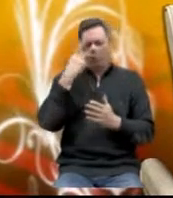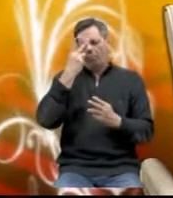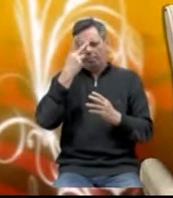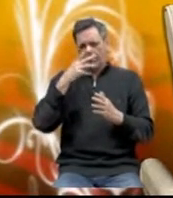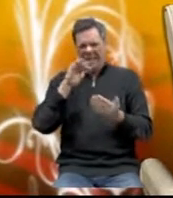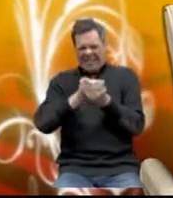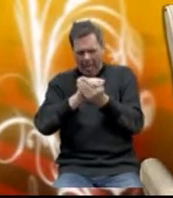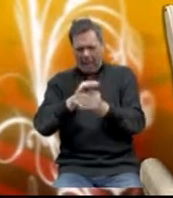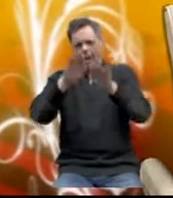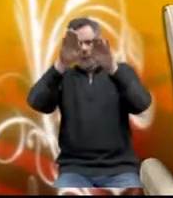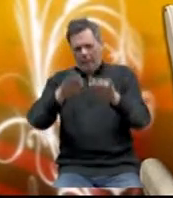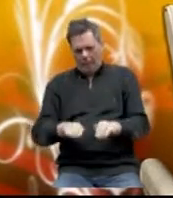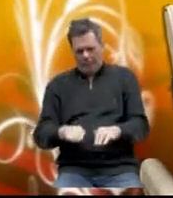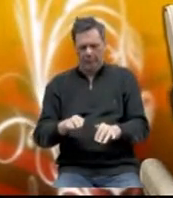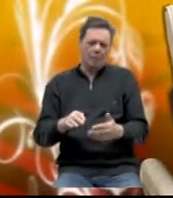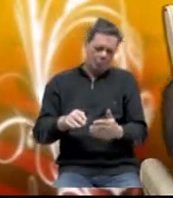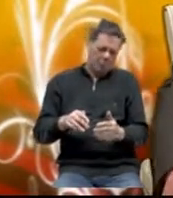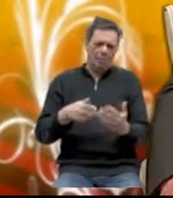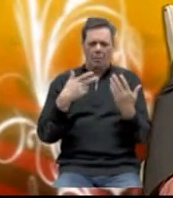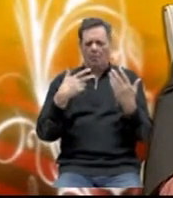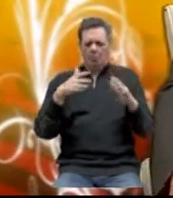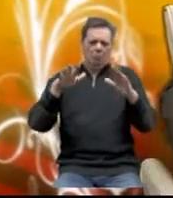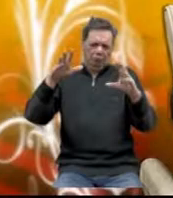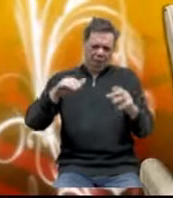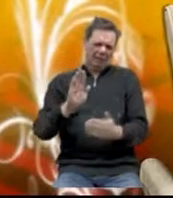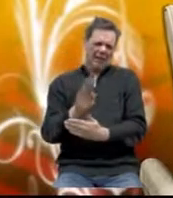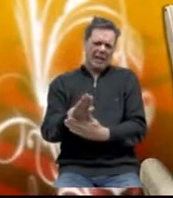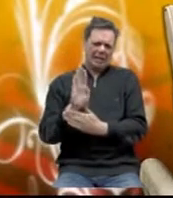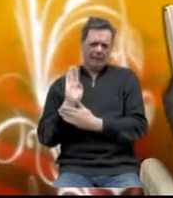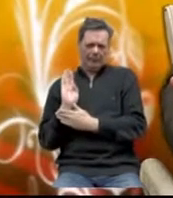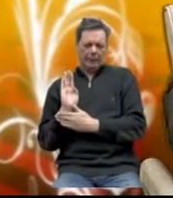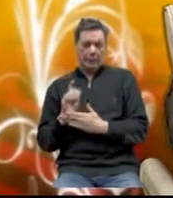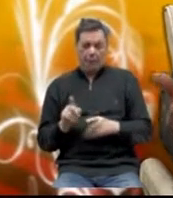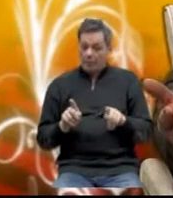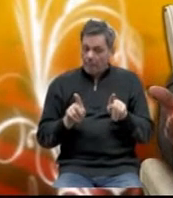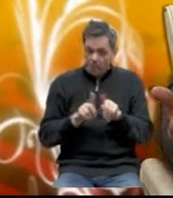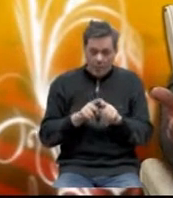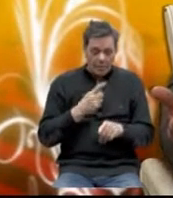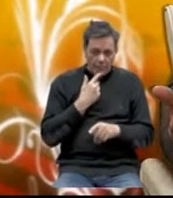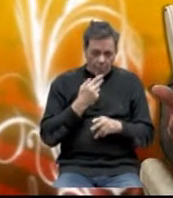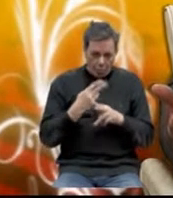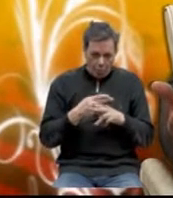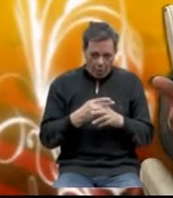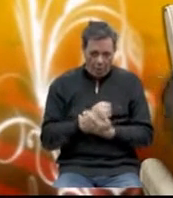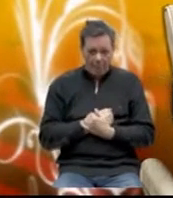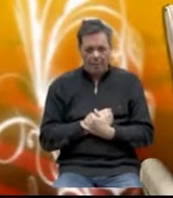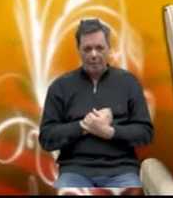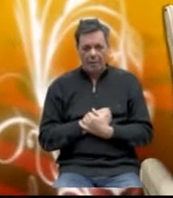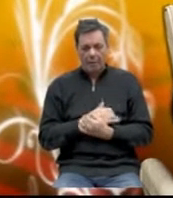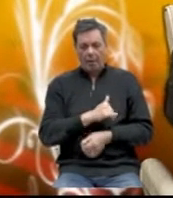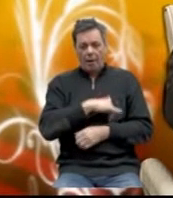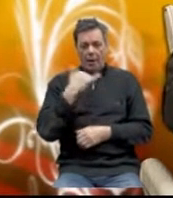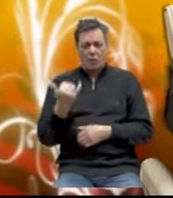na 100 ili 80 ili ne znam koliko može. Na tome to isto tako i sa šećernom bolešću. Do